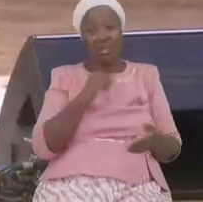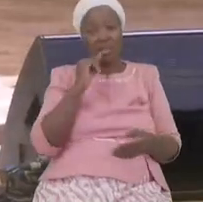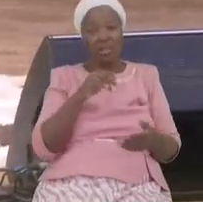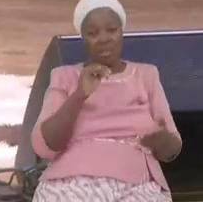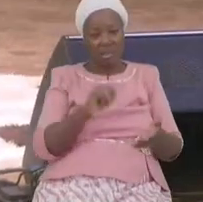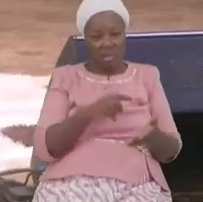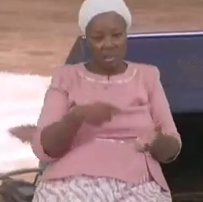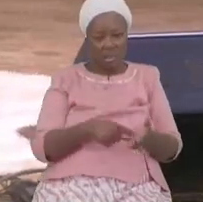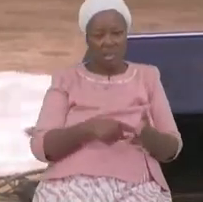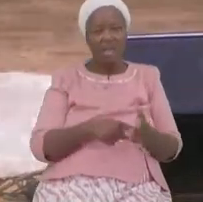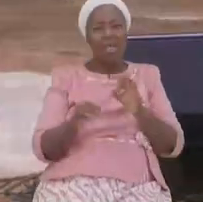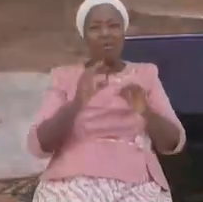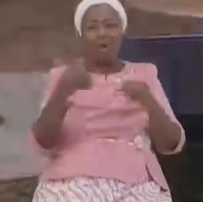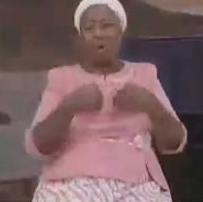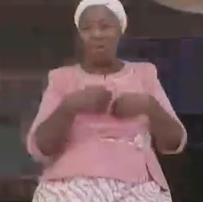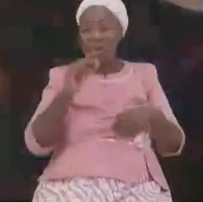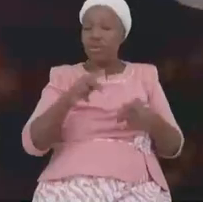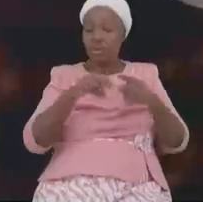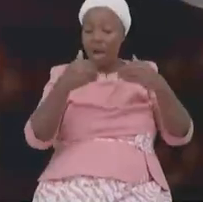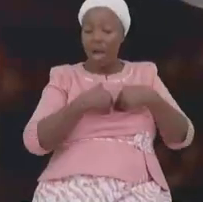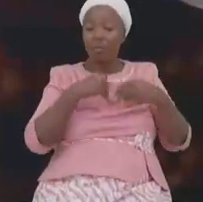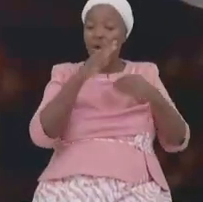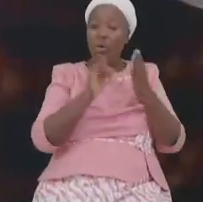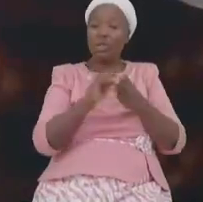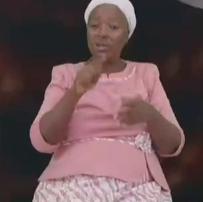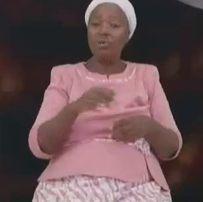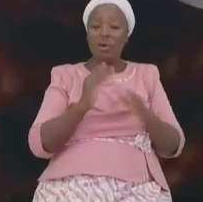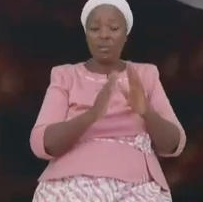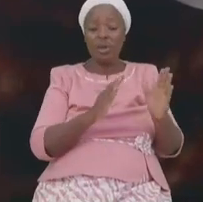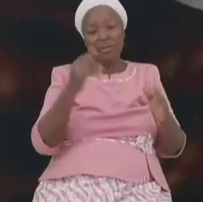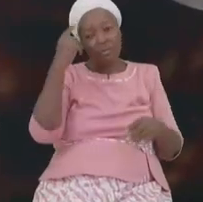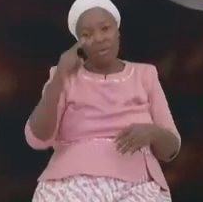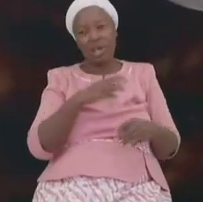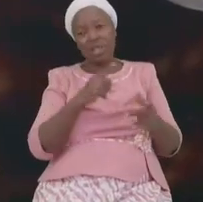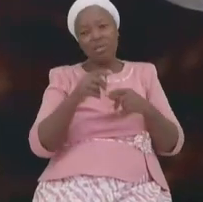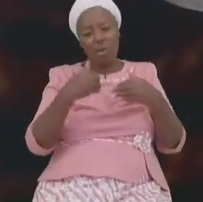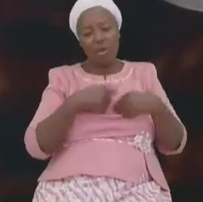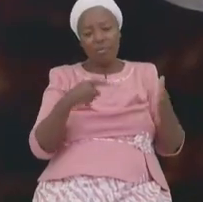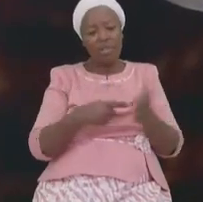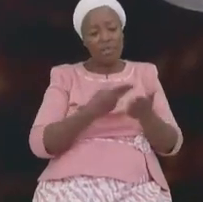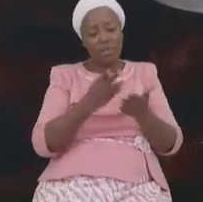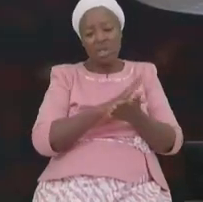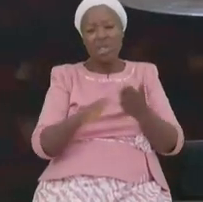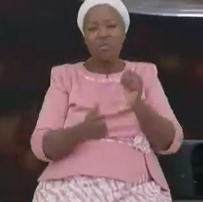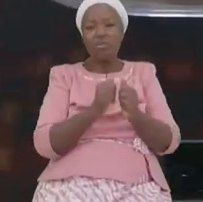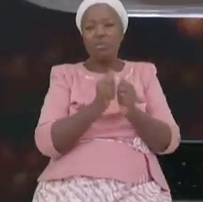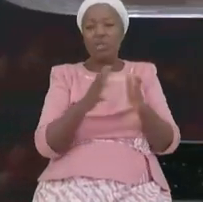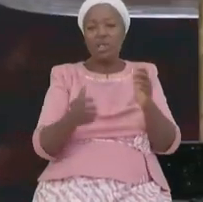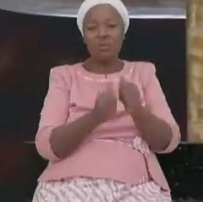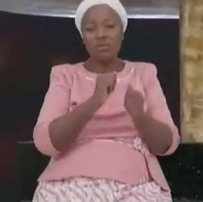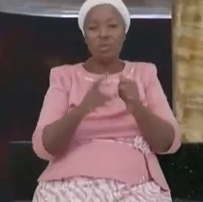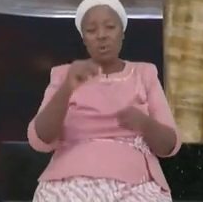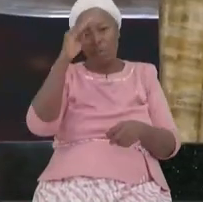ta possession, et si tu veux avoir cette sainteté sans laquelle personne ne verra le Seigneur,